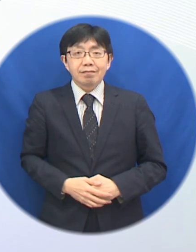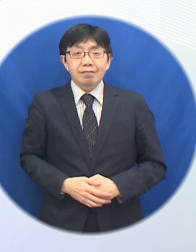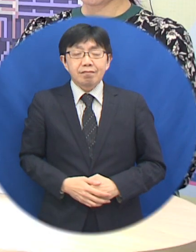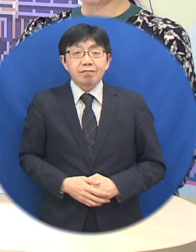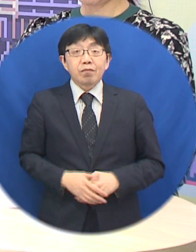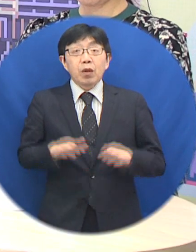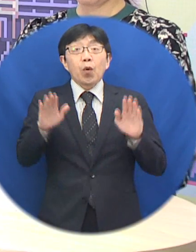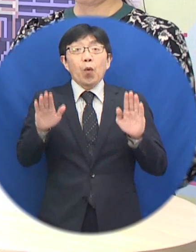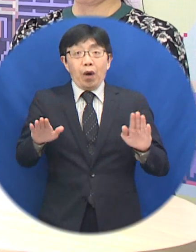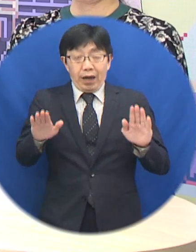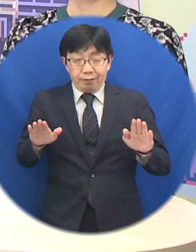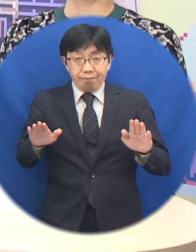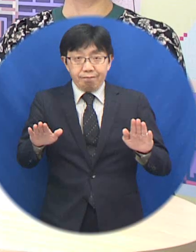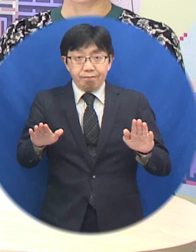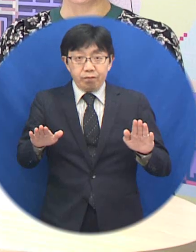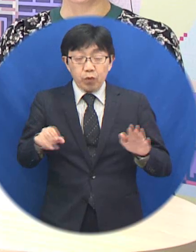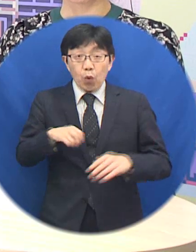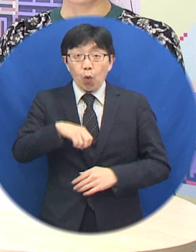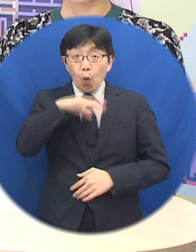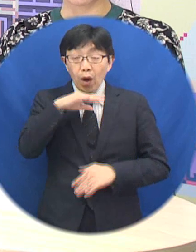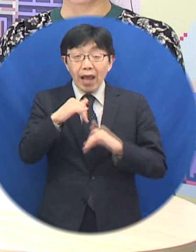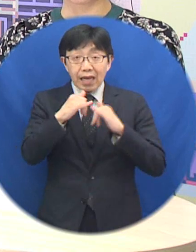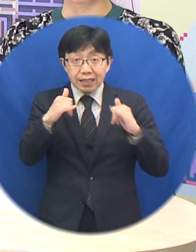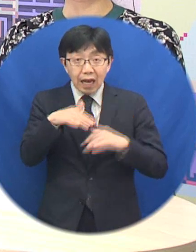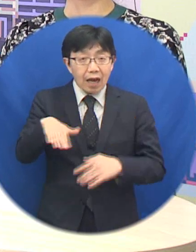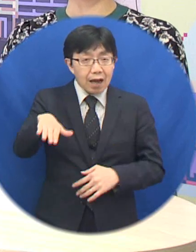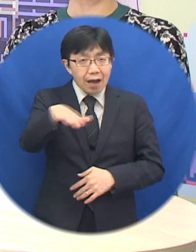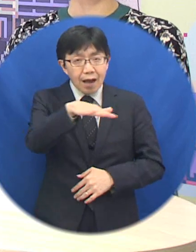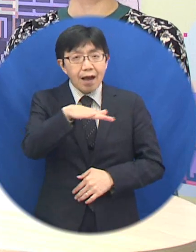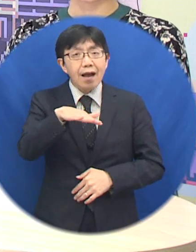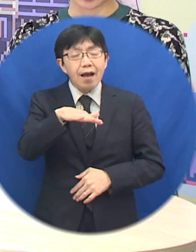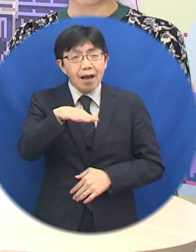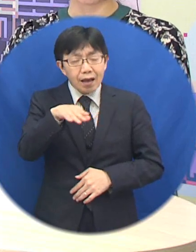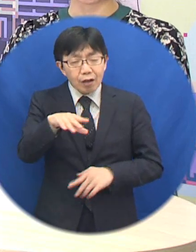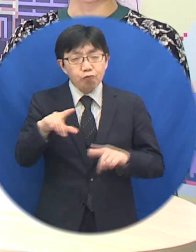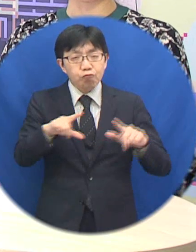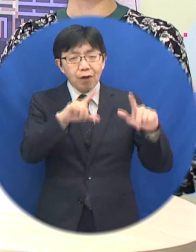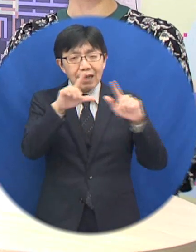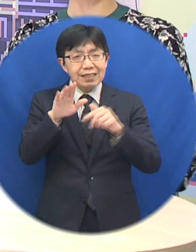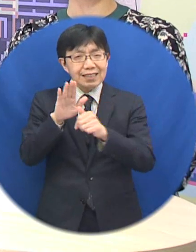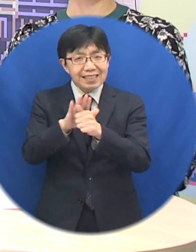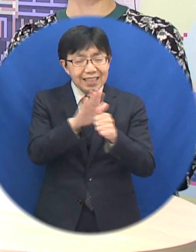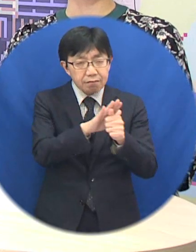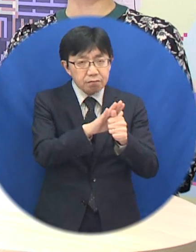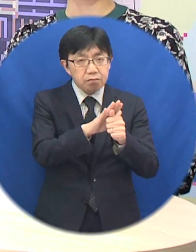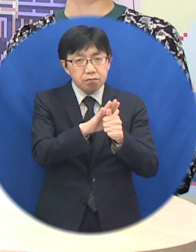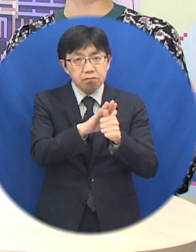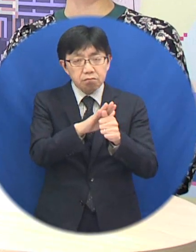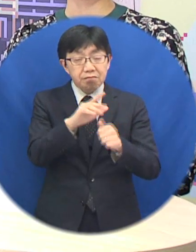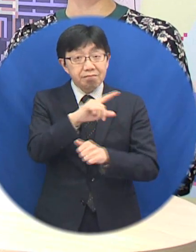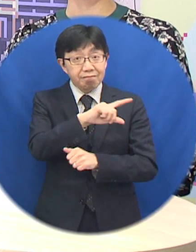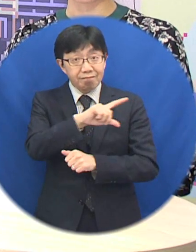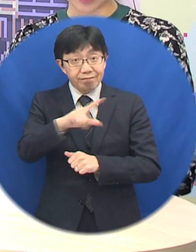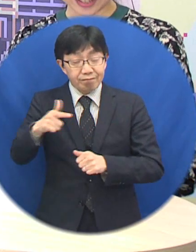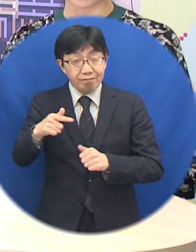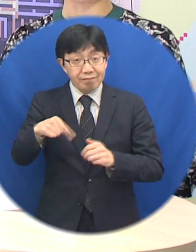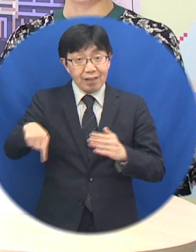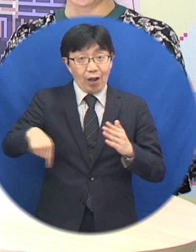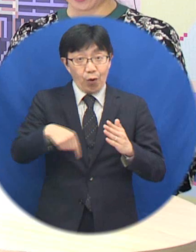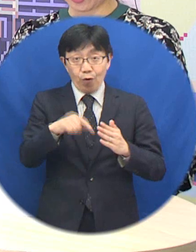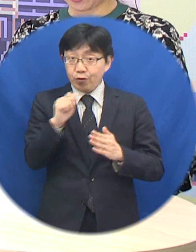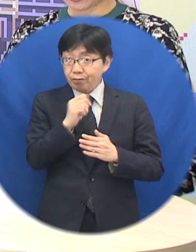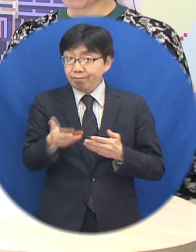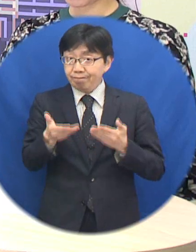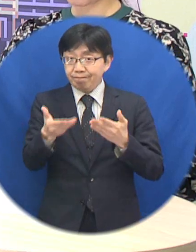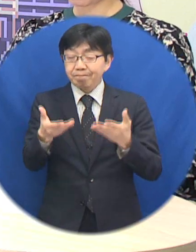はい、さあ今回は高齢者世帯への暮らしの支援ということで様々な事業をご紹介してきました。